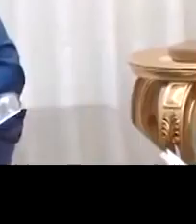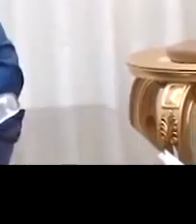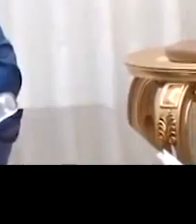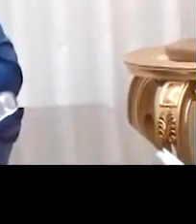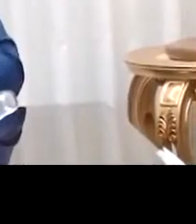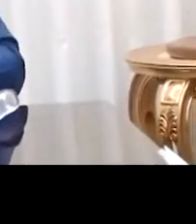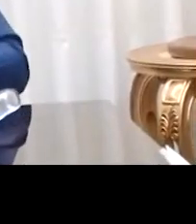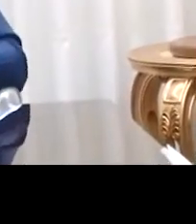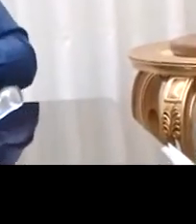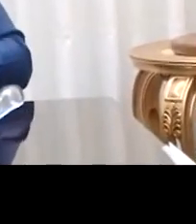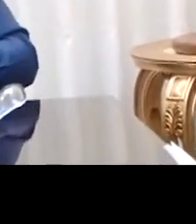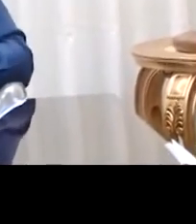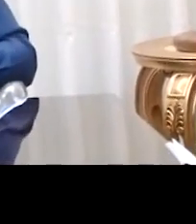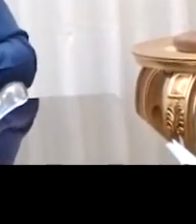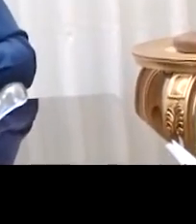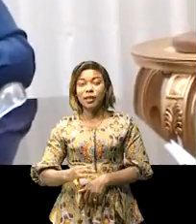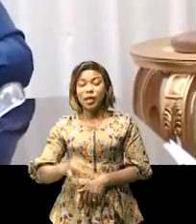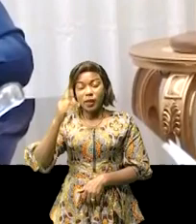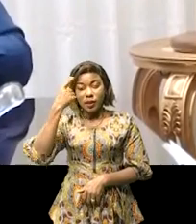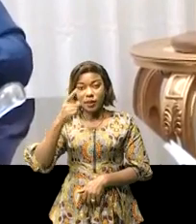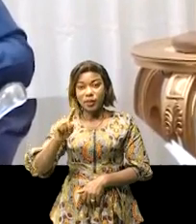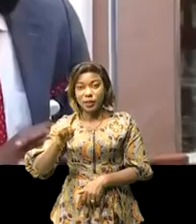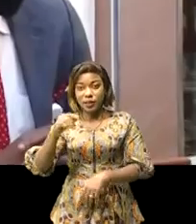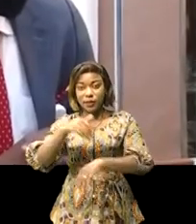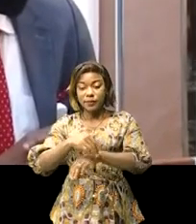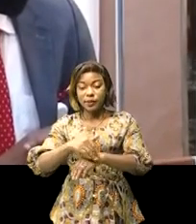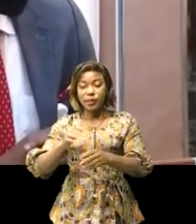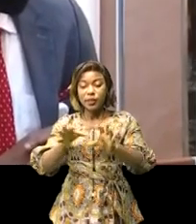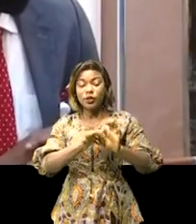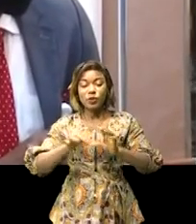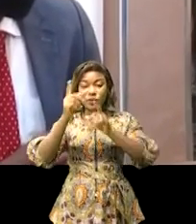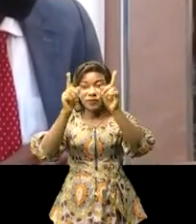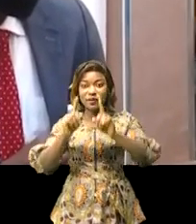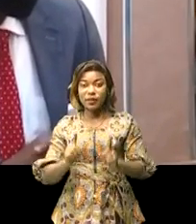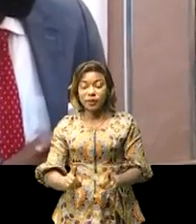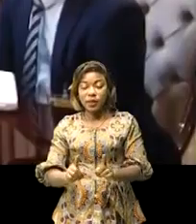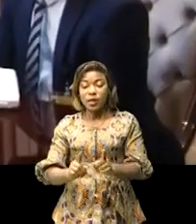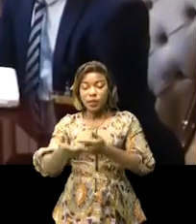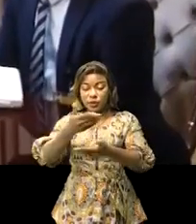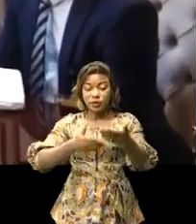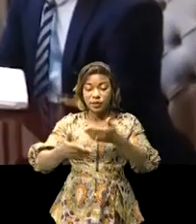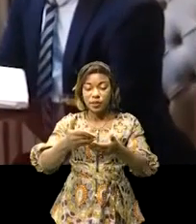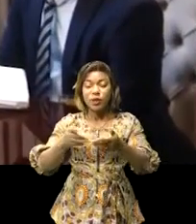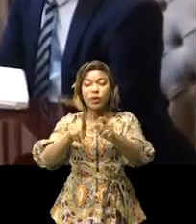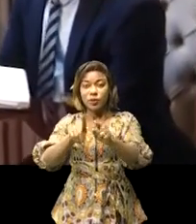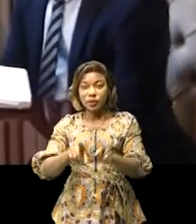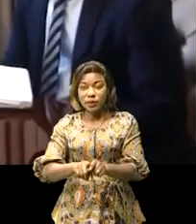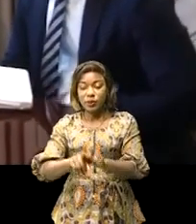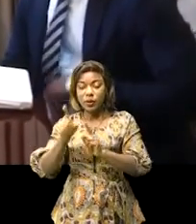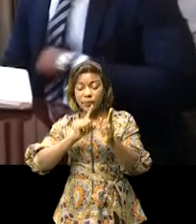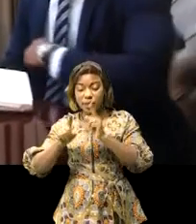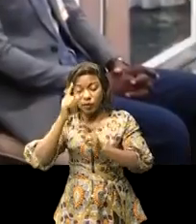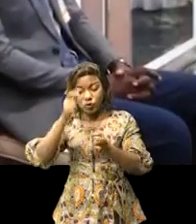l'État Félix Antoine Tshisekedi Tshilombo dans la cité de l'Union africaine. Leurs échanges ont tourné autour